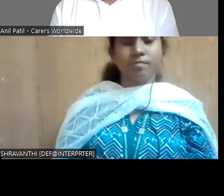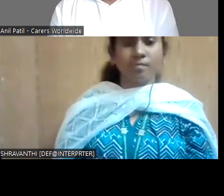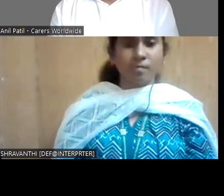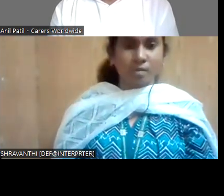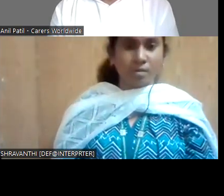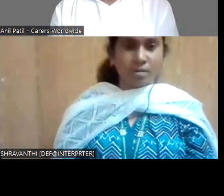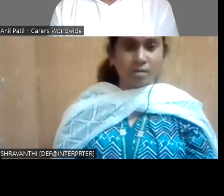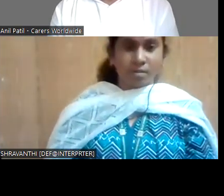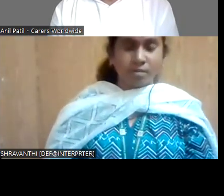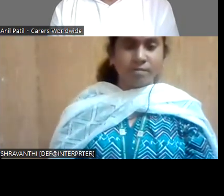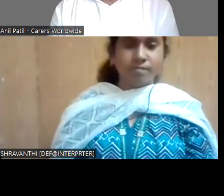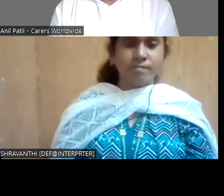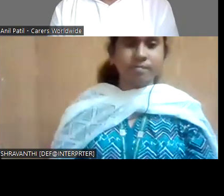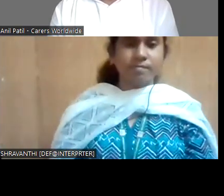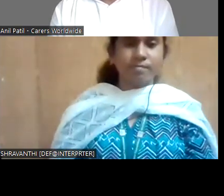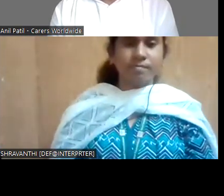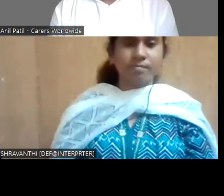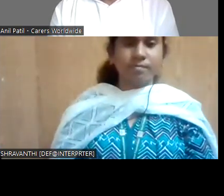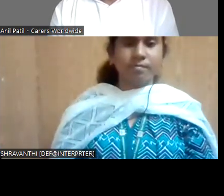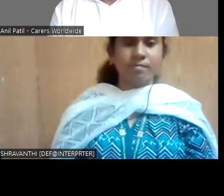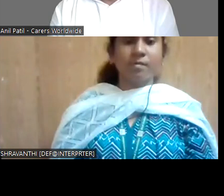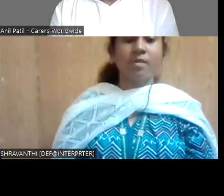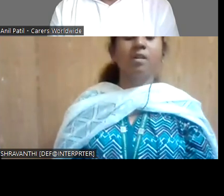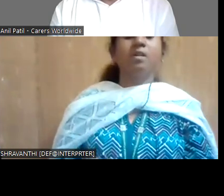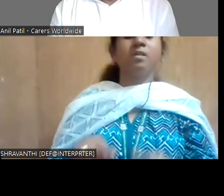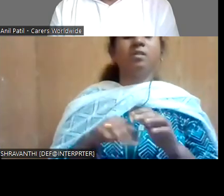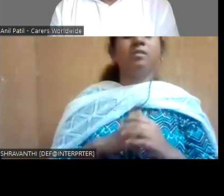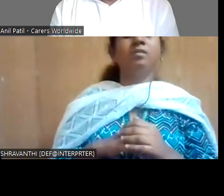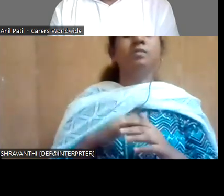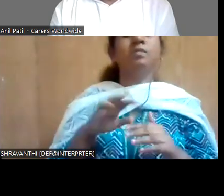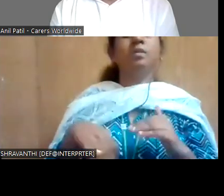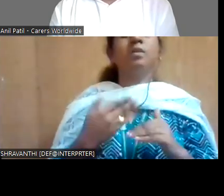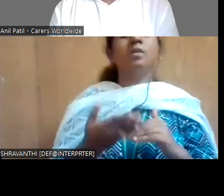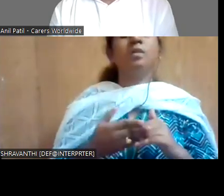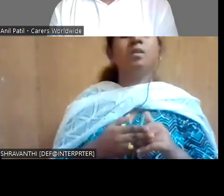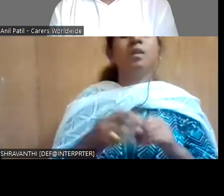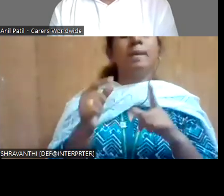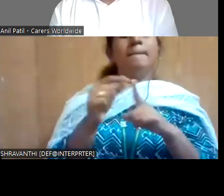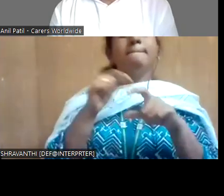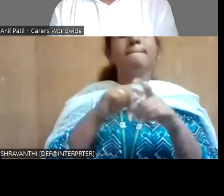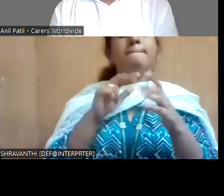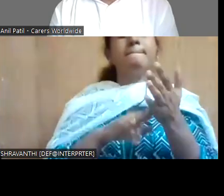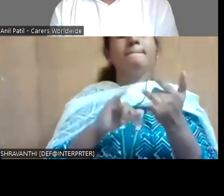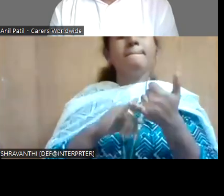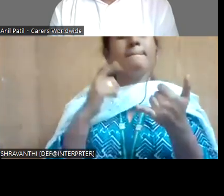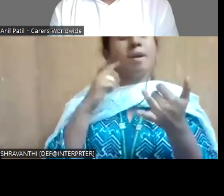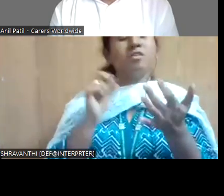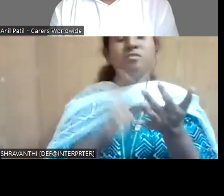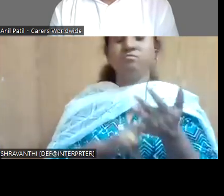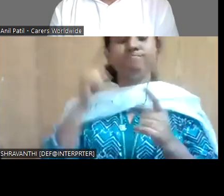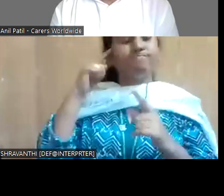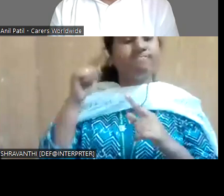से निकलकर अपना बच्चे को अच्छा कर रहे हैं. और पेंशन की जो आपने बात की थी उससे भी मैं अग्री हूँ